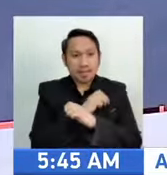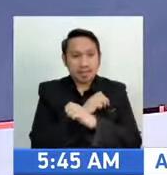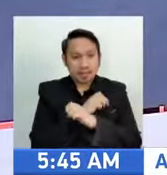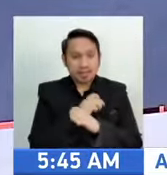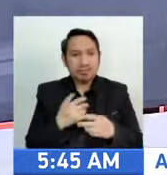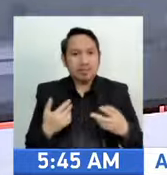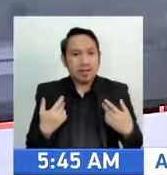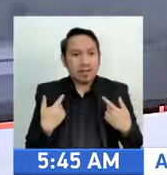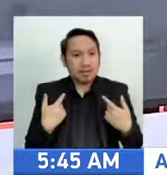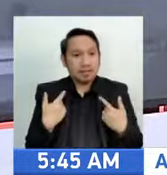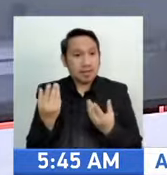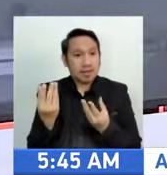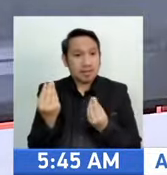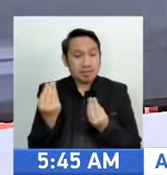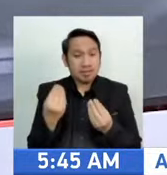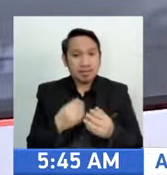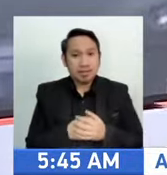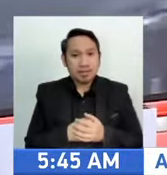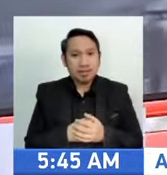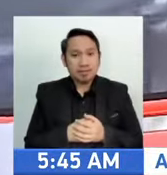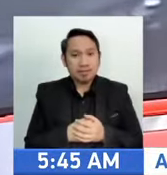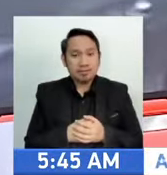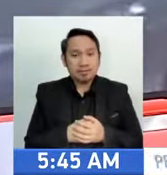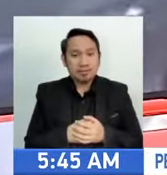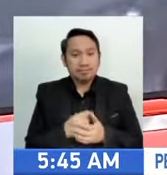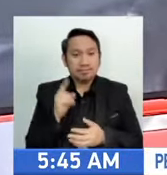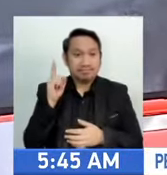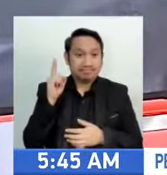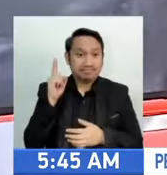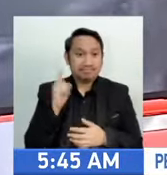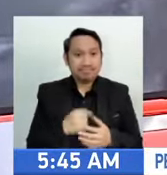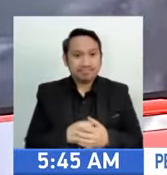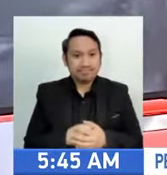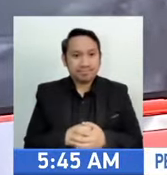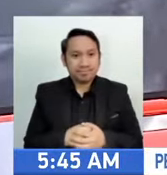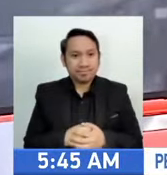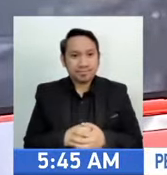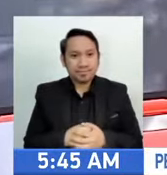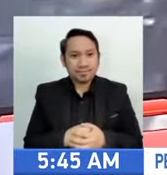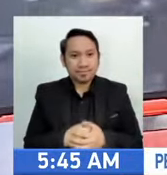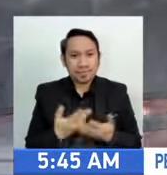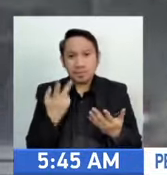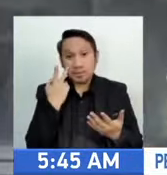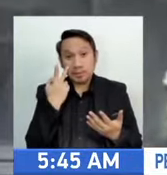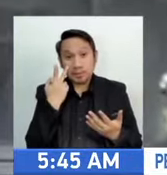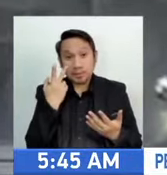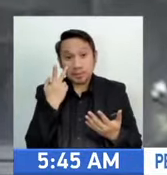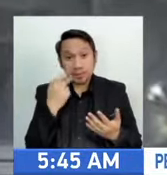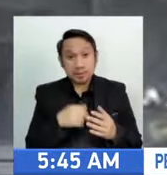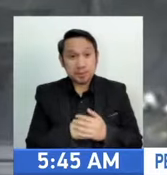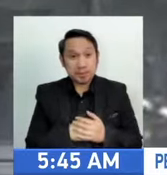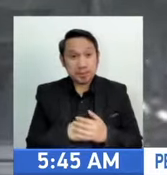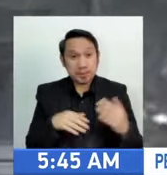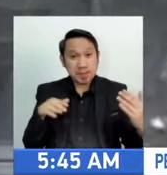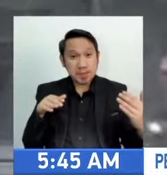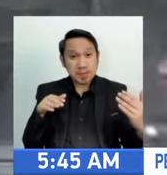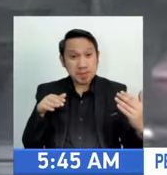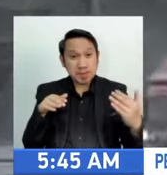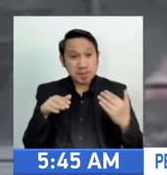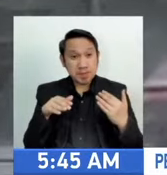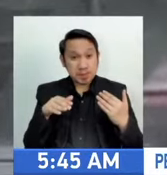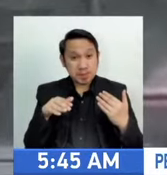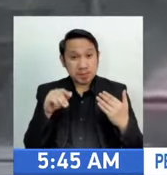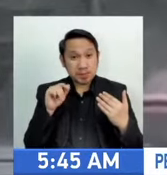sa EDSA Kamuning. Ayun, mabigat na po ang southbound natin ito. Yan yung mga patungo Makati, yan yung nasa